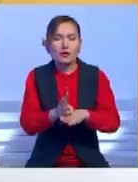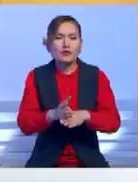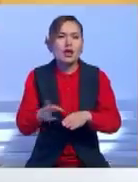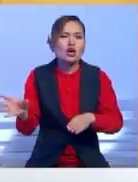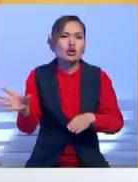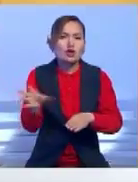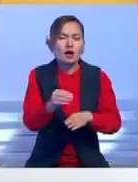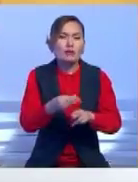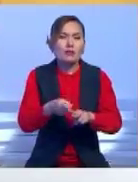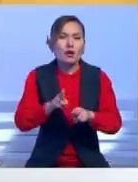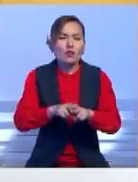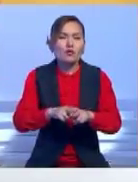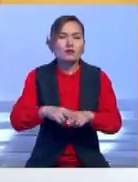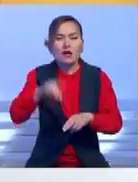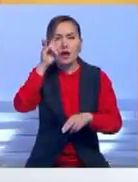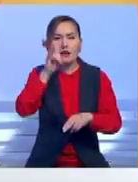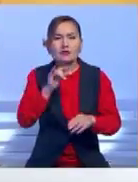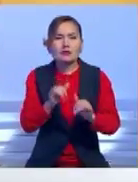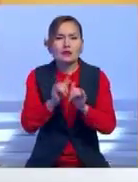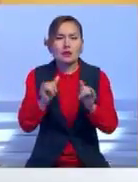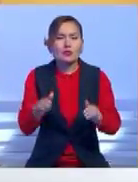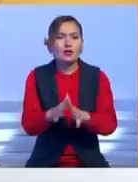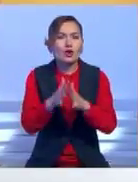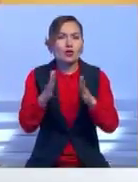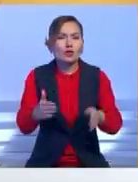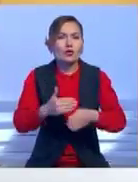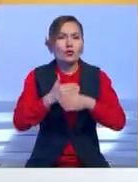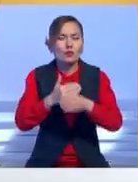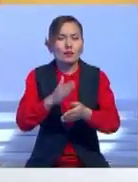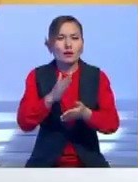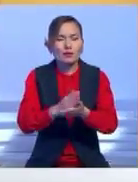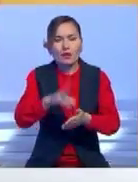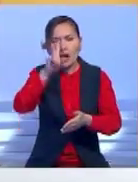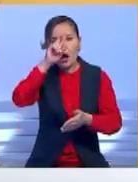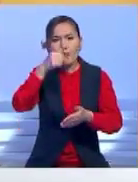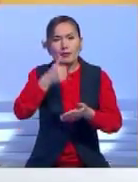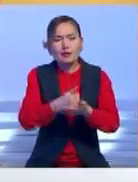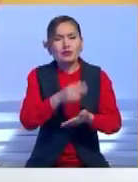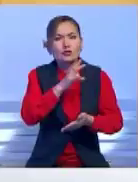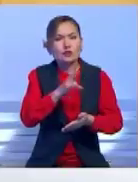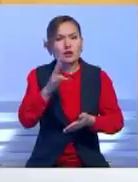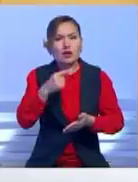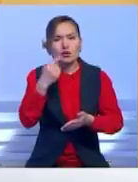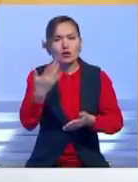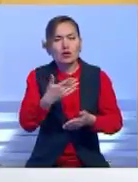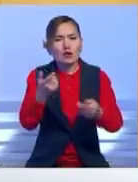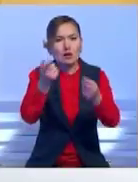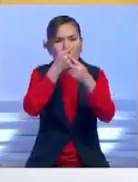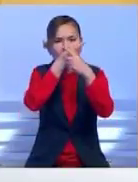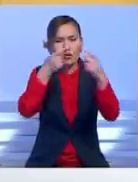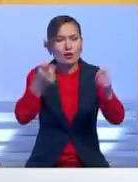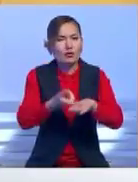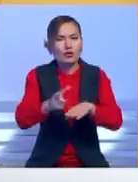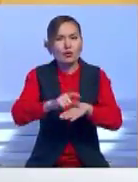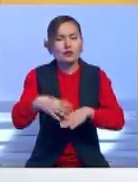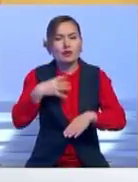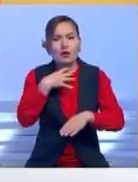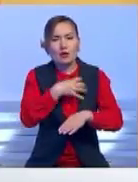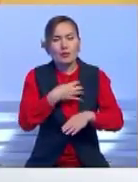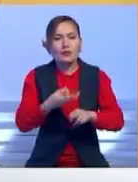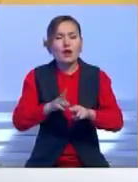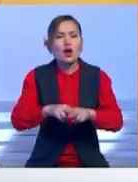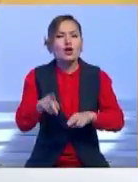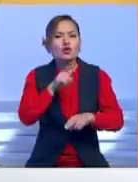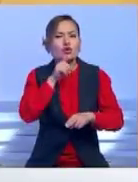жалпы нарықтың дамуына көмектеседі. Меніңше президент Назарбаевтың бұл мәлімдемесі өте уақытылы жасалған. Жоғарғы білімнің